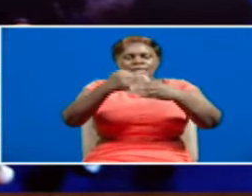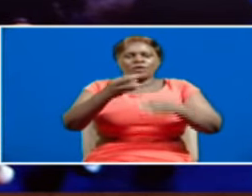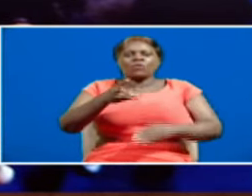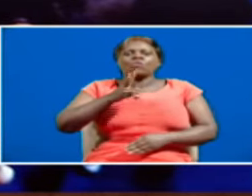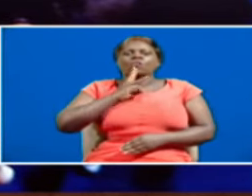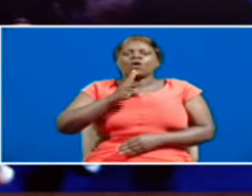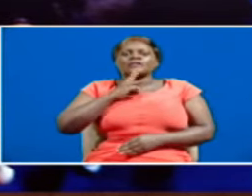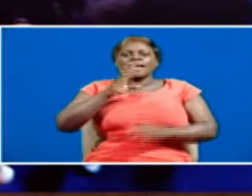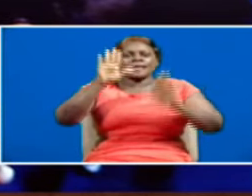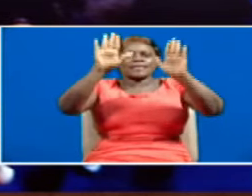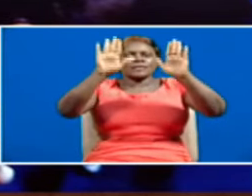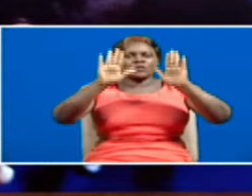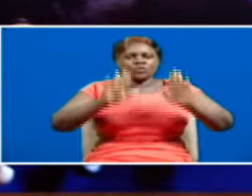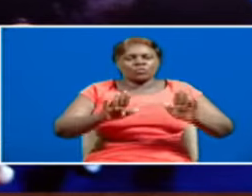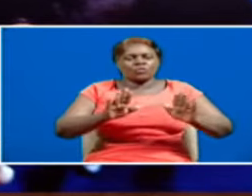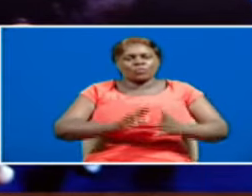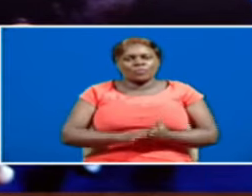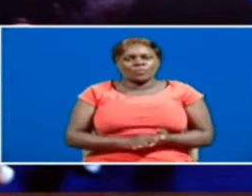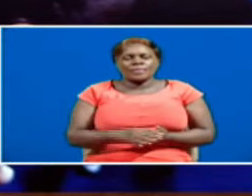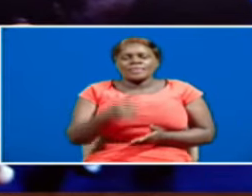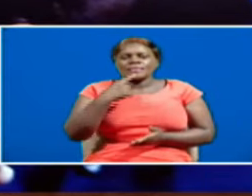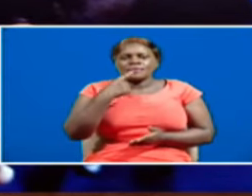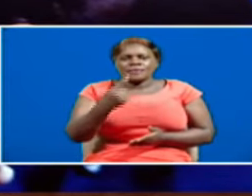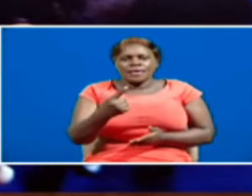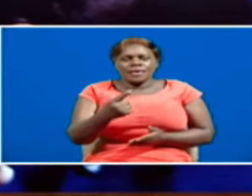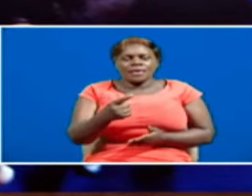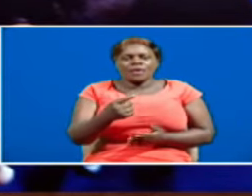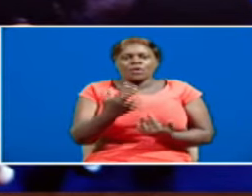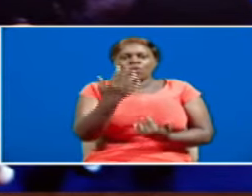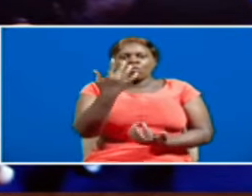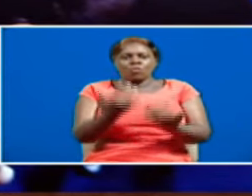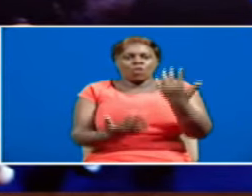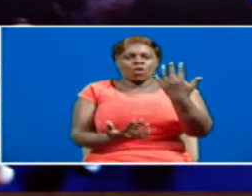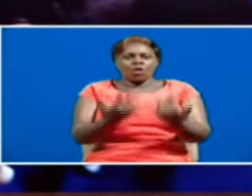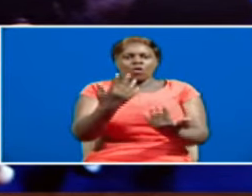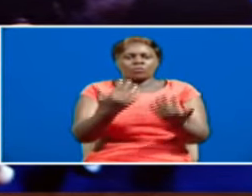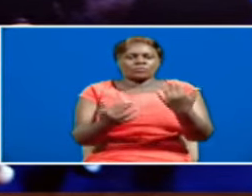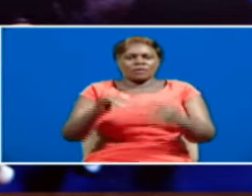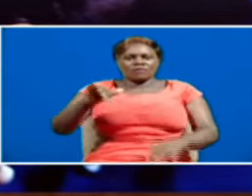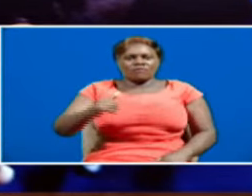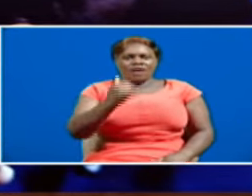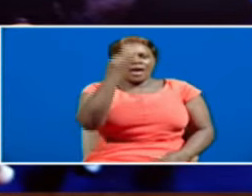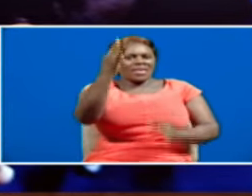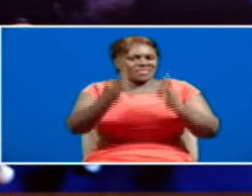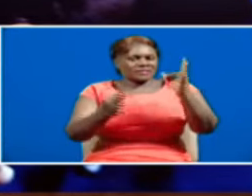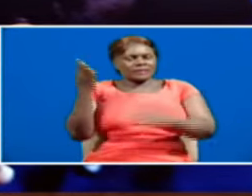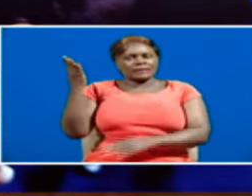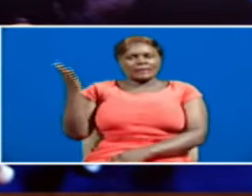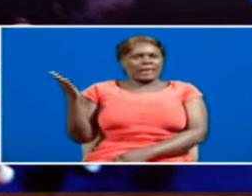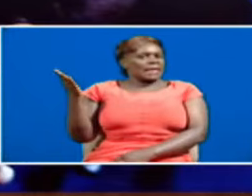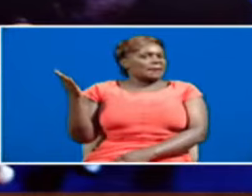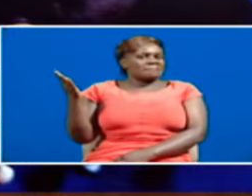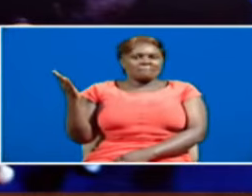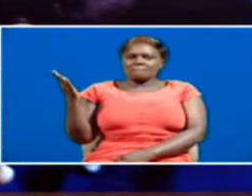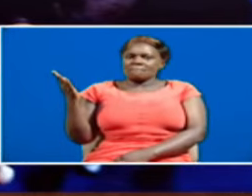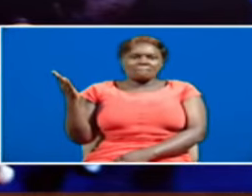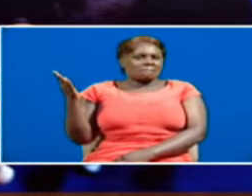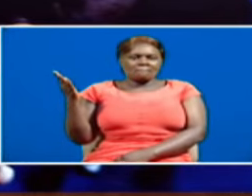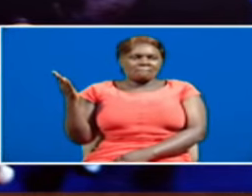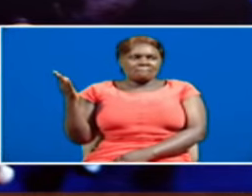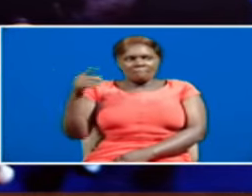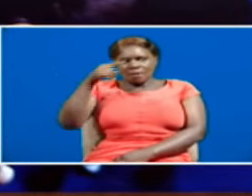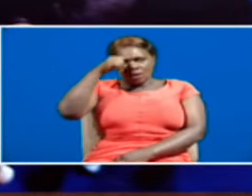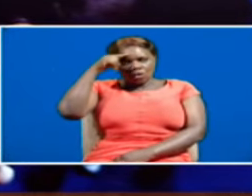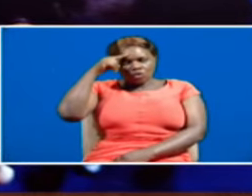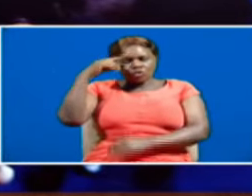maji kaunti Kisumu Kiwasco, amesema mkasa wa moto wa gesi ambao ulitokea katika eneo la Embakasi, kaunti ya Nairobi, ni kutokana